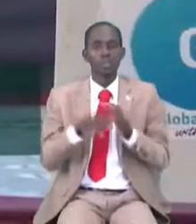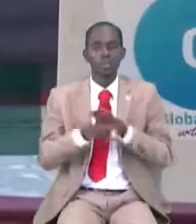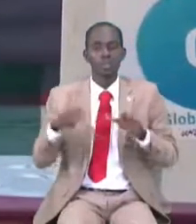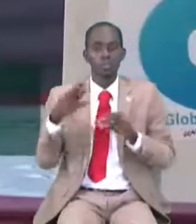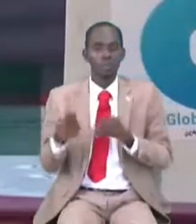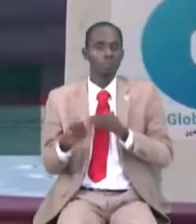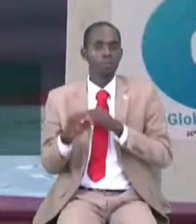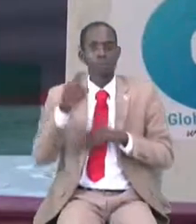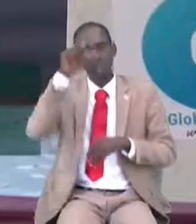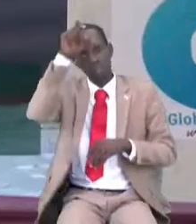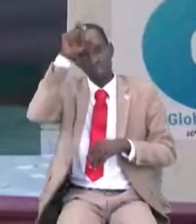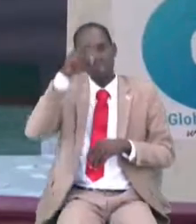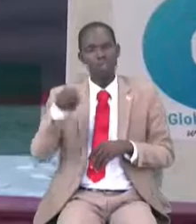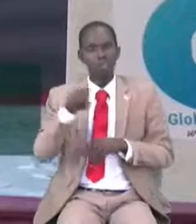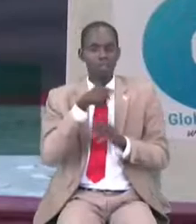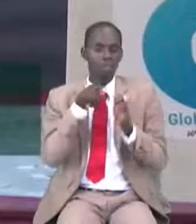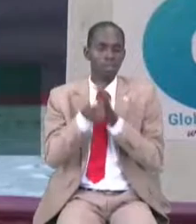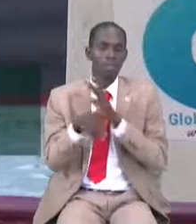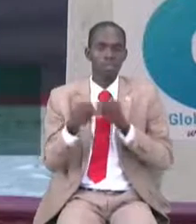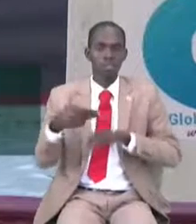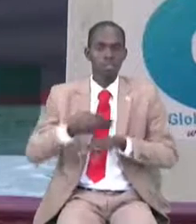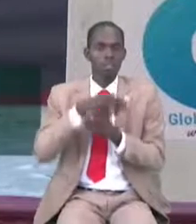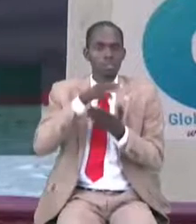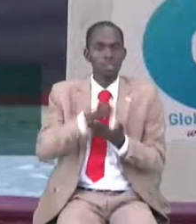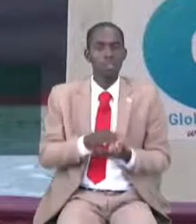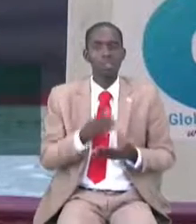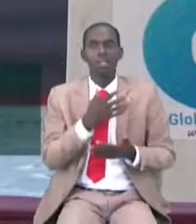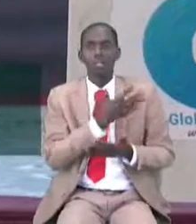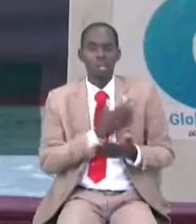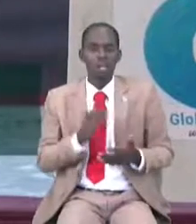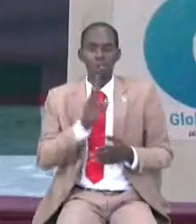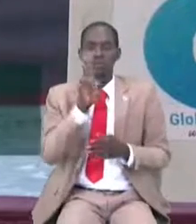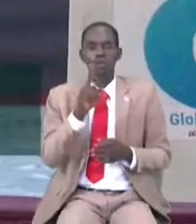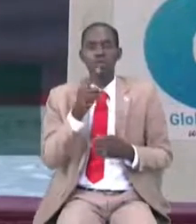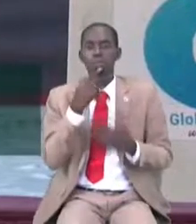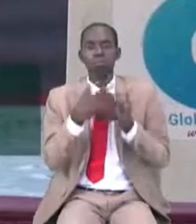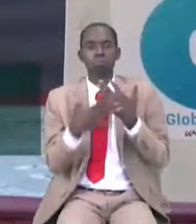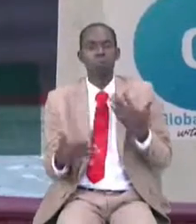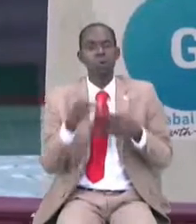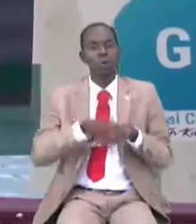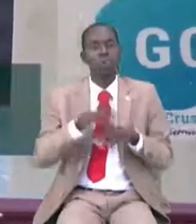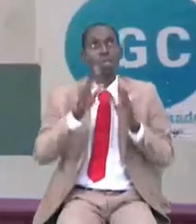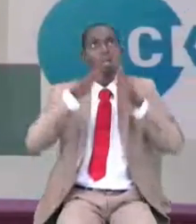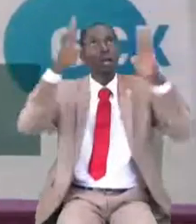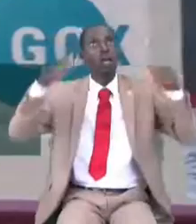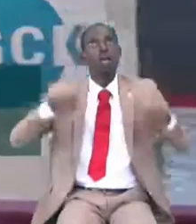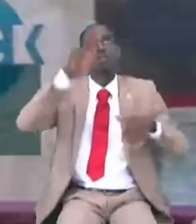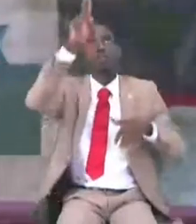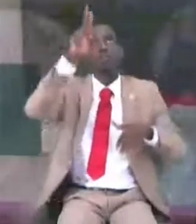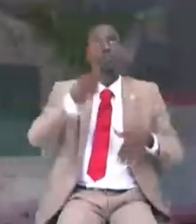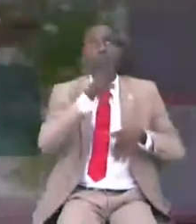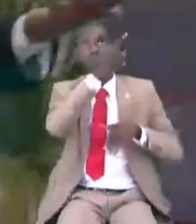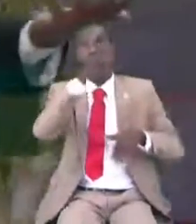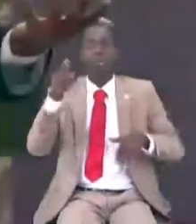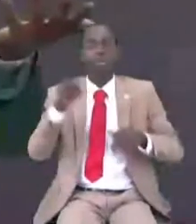était appliqué au linteau de leur maison. Je verrai le sang, je passerai par-dessus